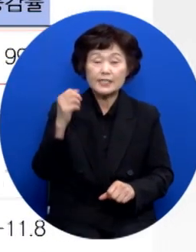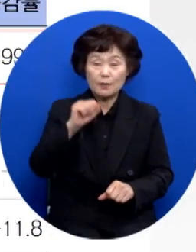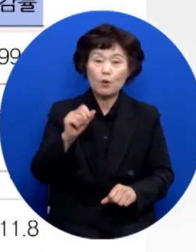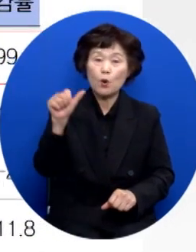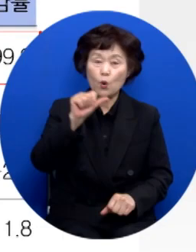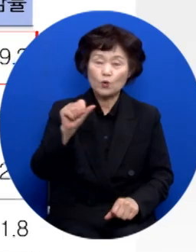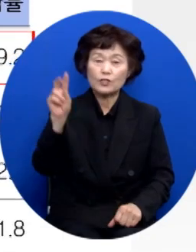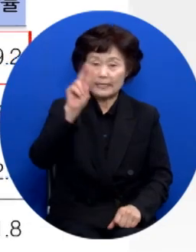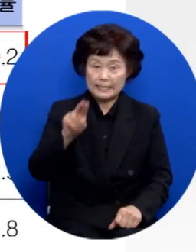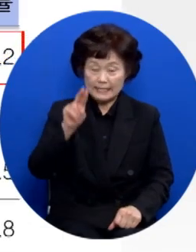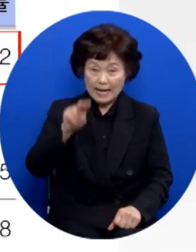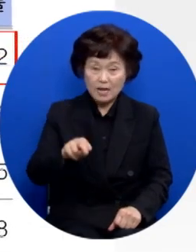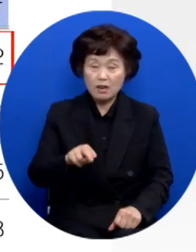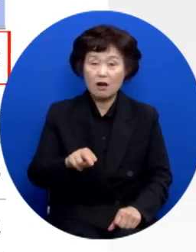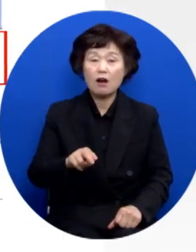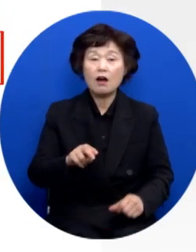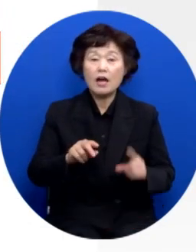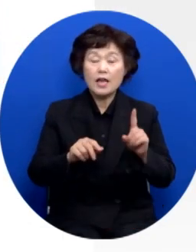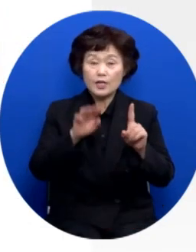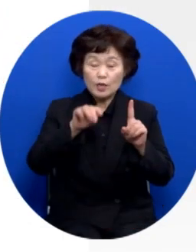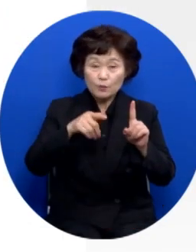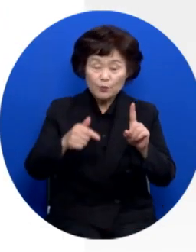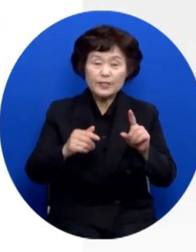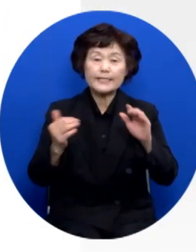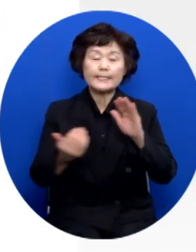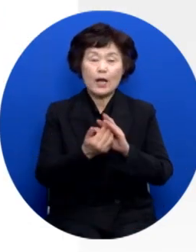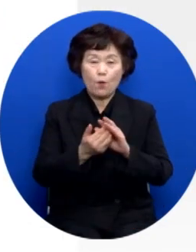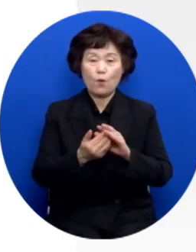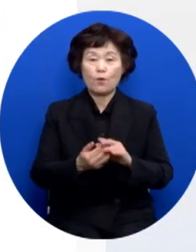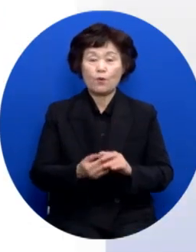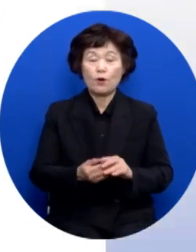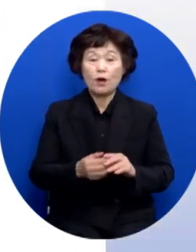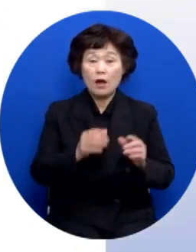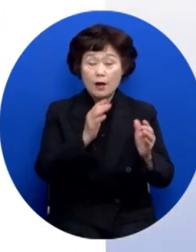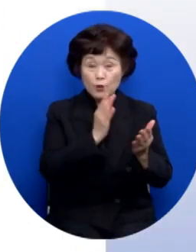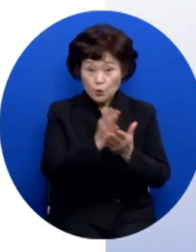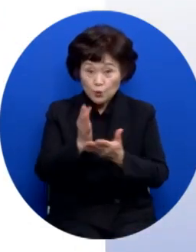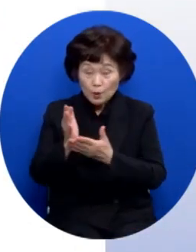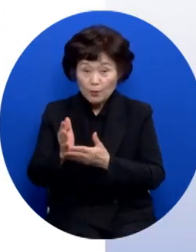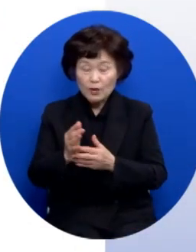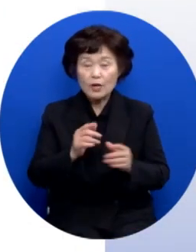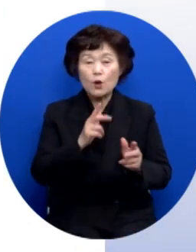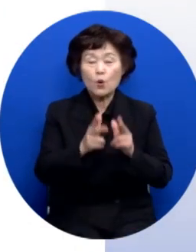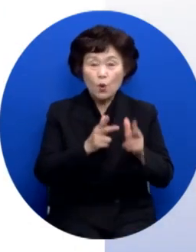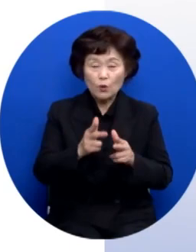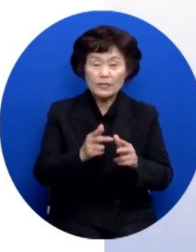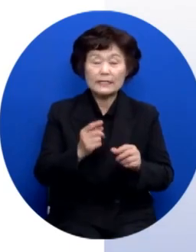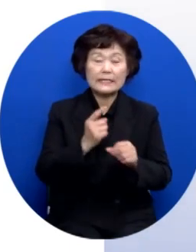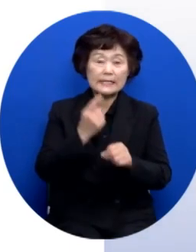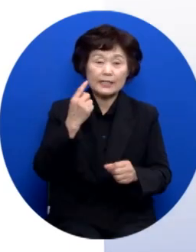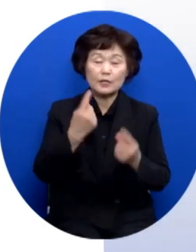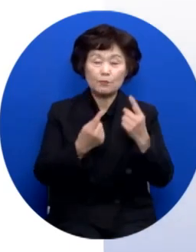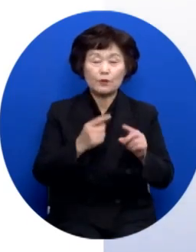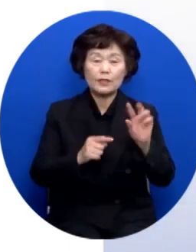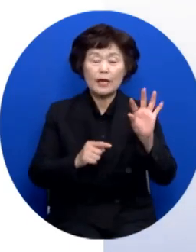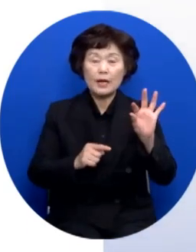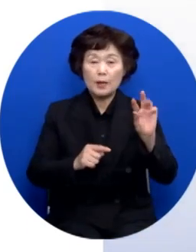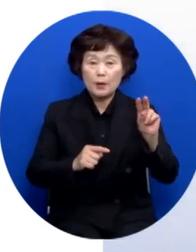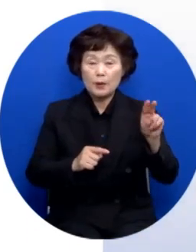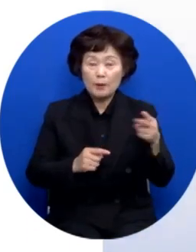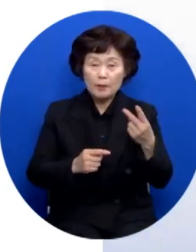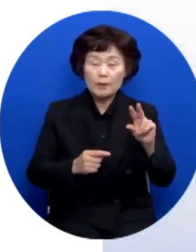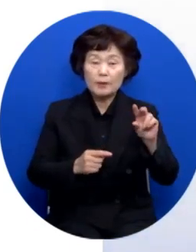달러로 역대 1분기 최대 실적을 기록했습니다. 업종별로는 제조업이 지난해보다 100% 넘게